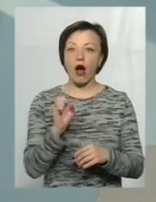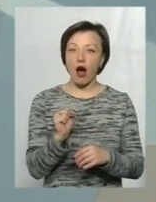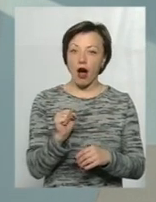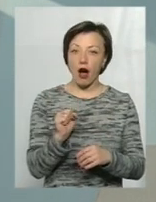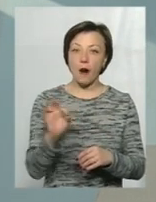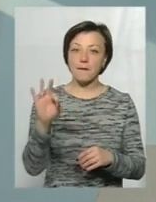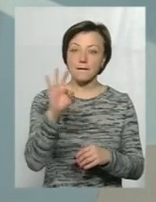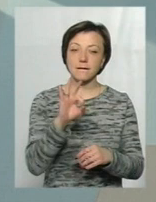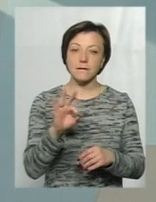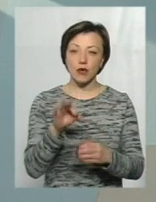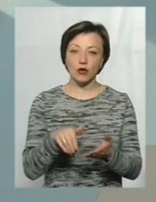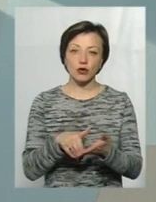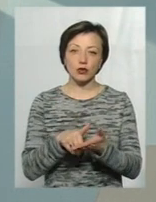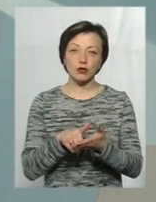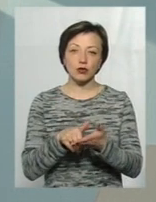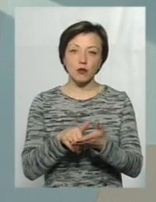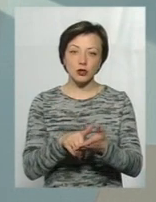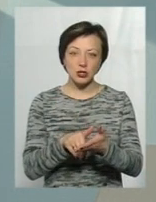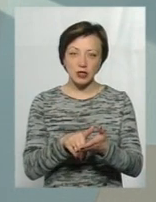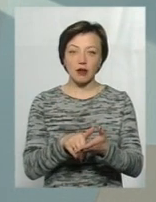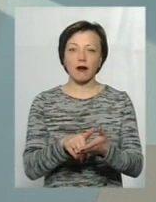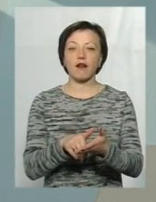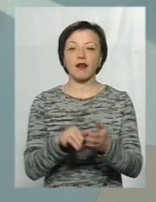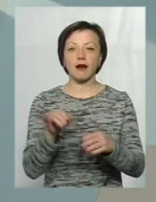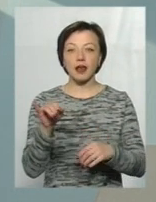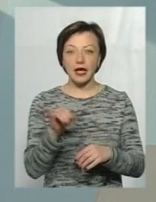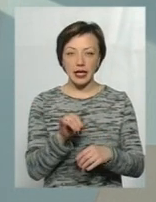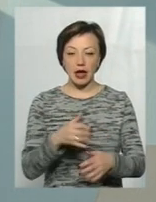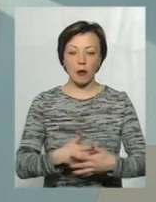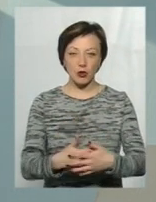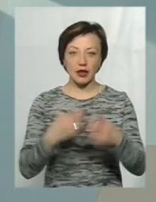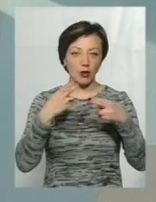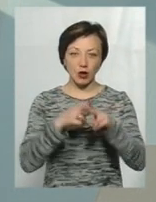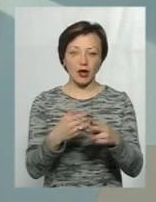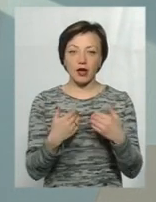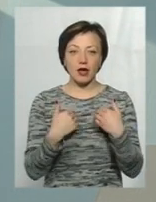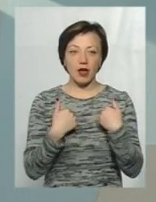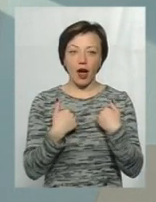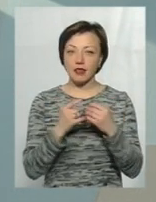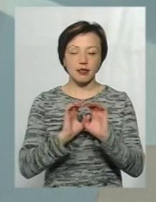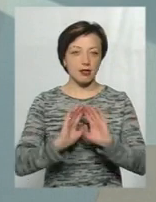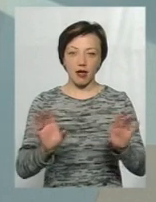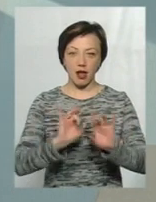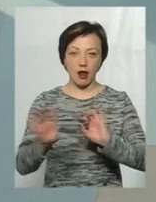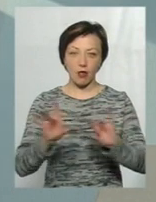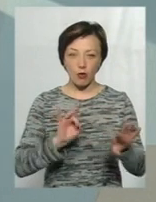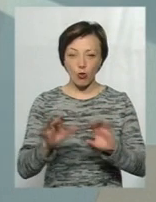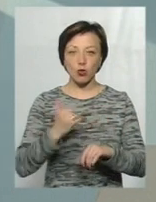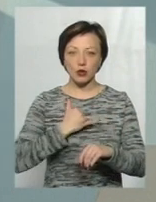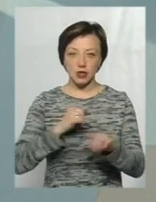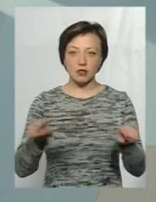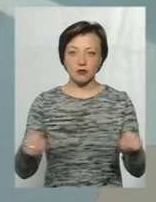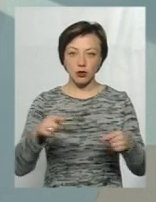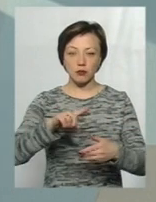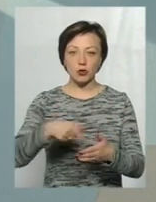рахунок допоміжних репродуктивних технологій, так, в нас, я не в якості реклами, але просто в нас створений зараз